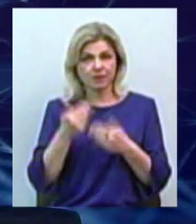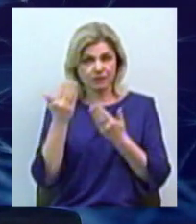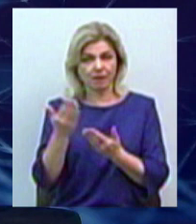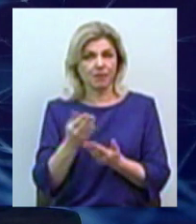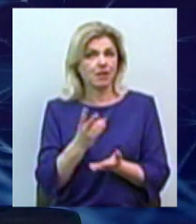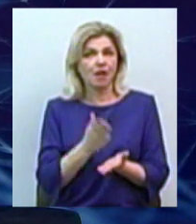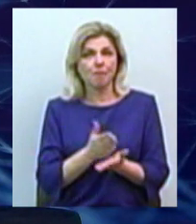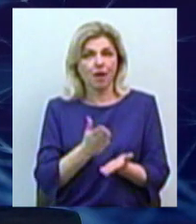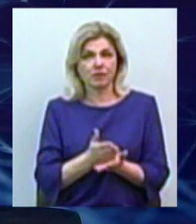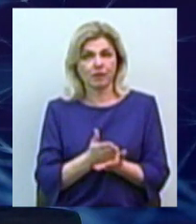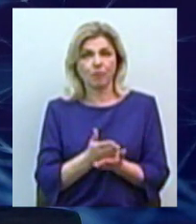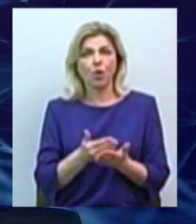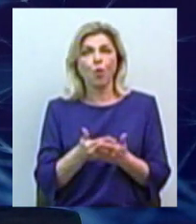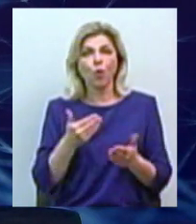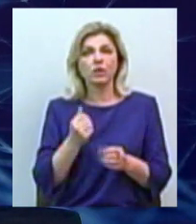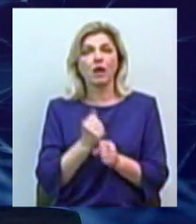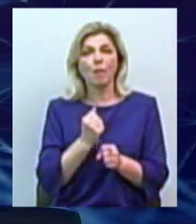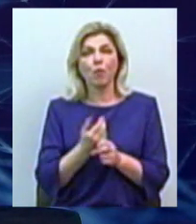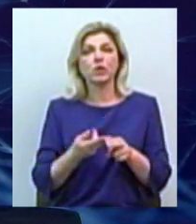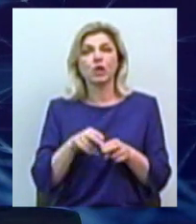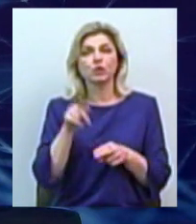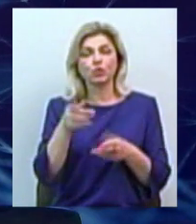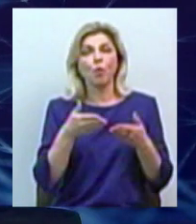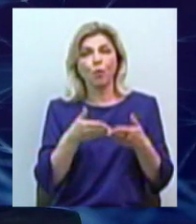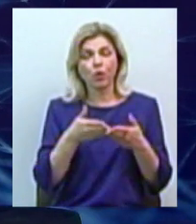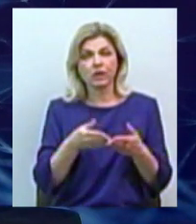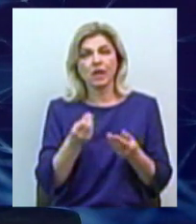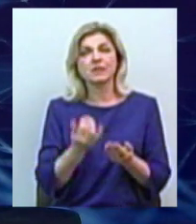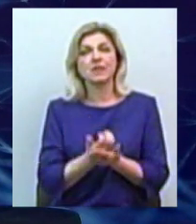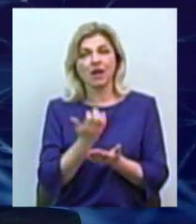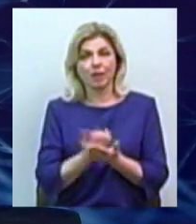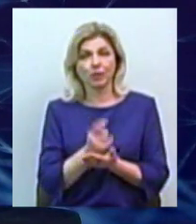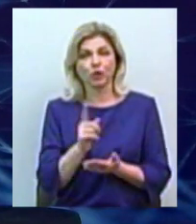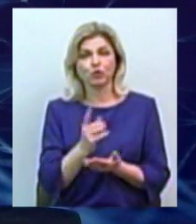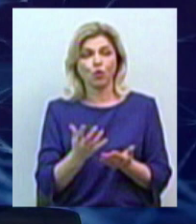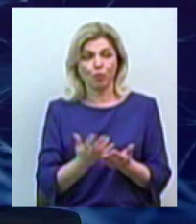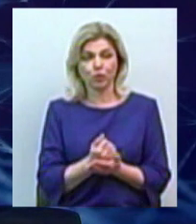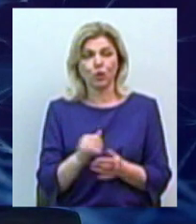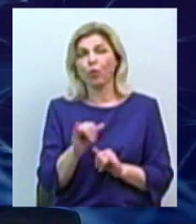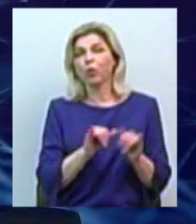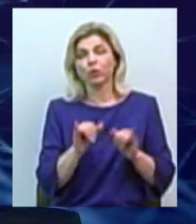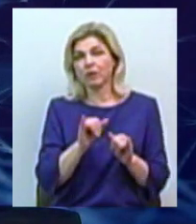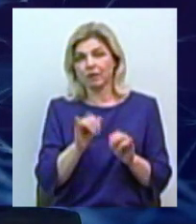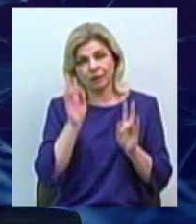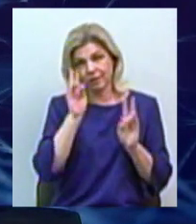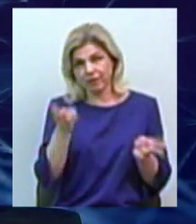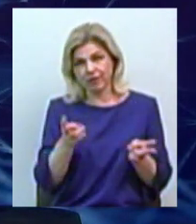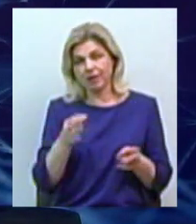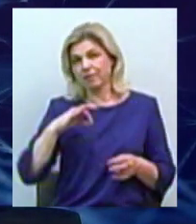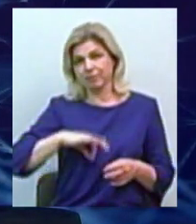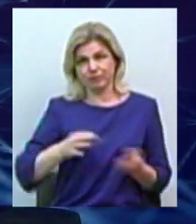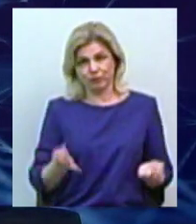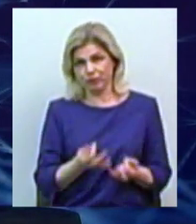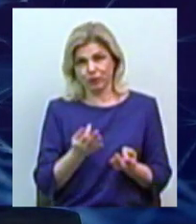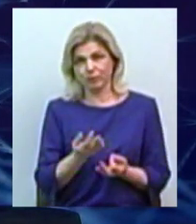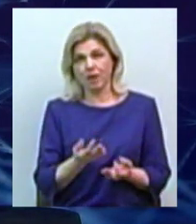від діяльності цього порту і від заробітків, які будуть виходити в кудись там в офшори, ніякого зиску. Але,